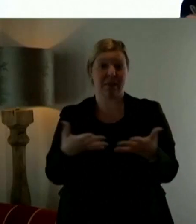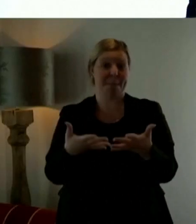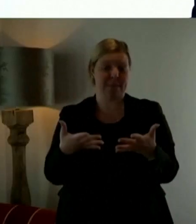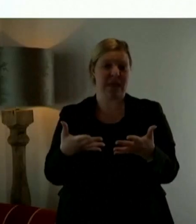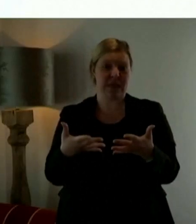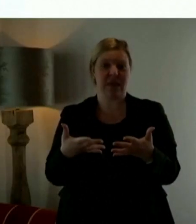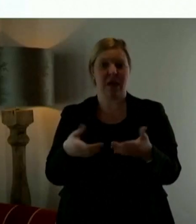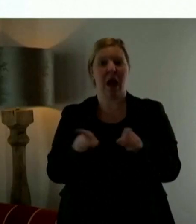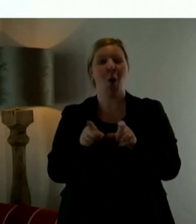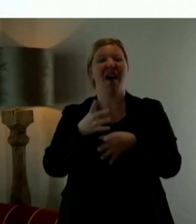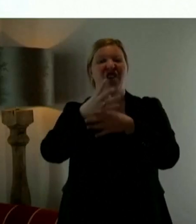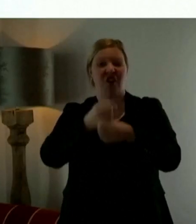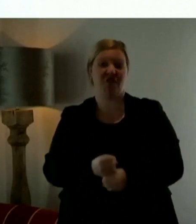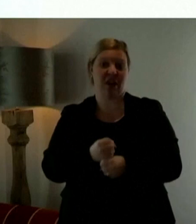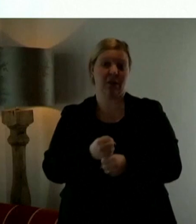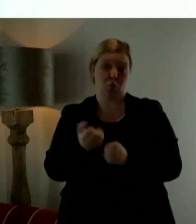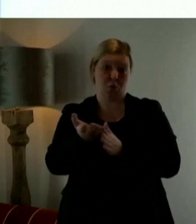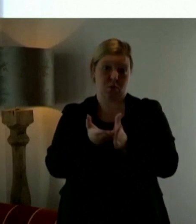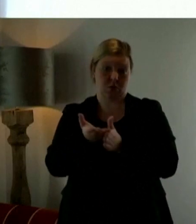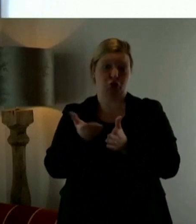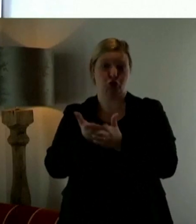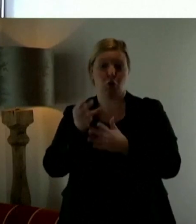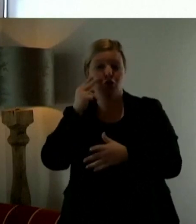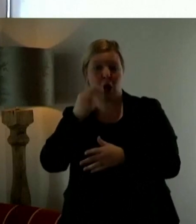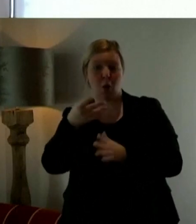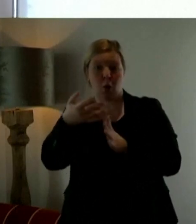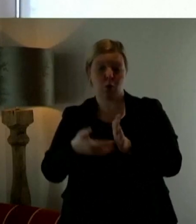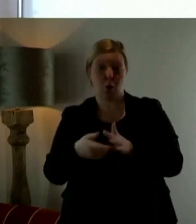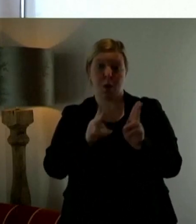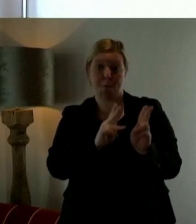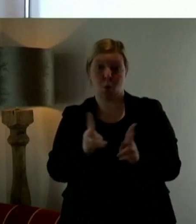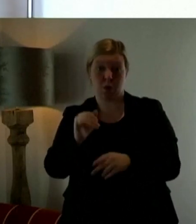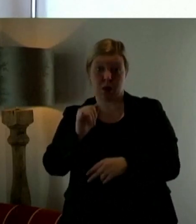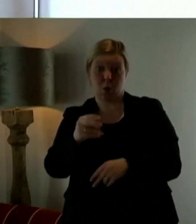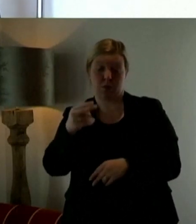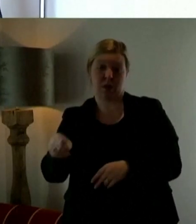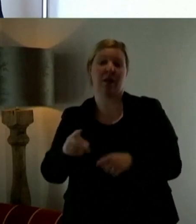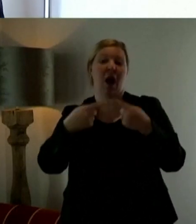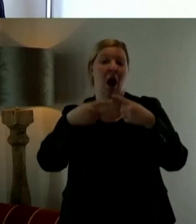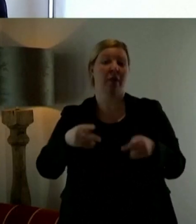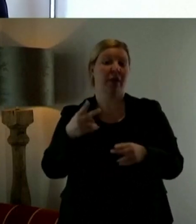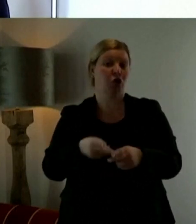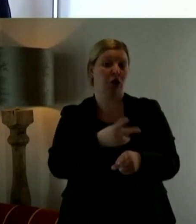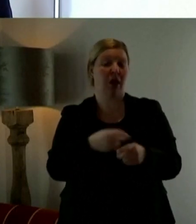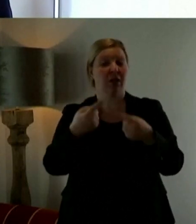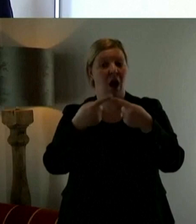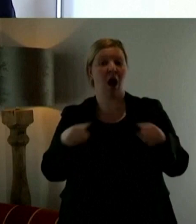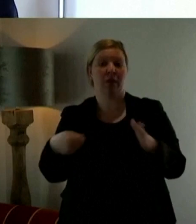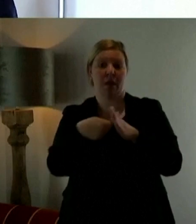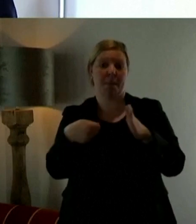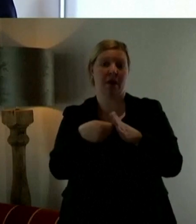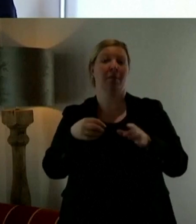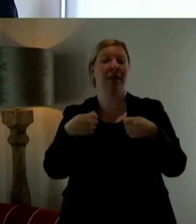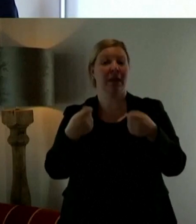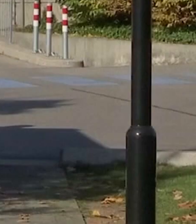Si tratta di una misura tranquillamente applicabile quando è in corso una pandemia, spiega Schallenberg, che in proposito ha avuto la conferma del